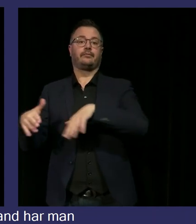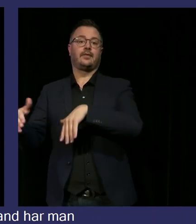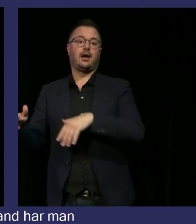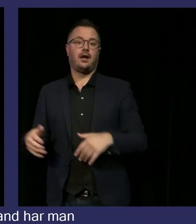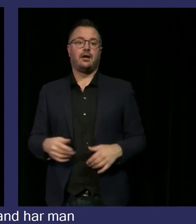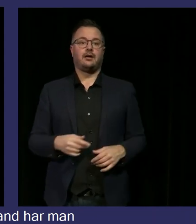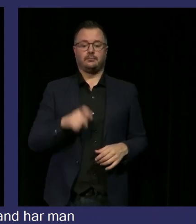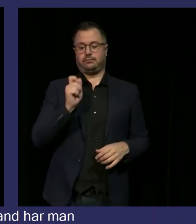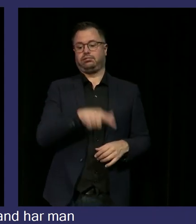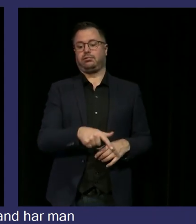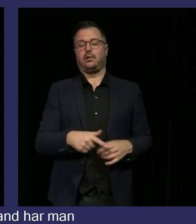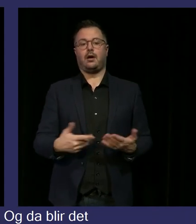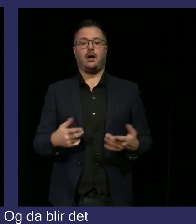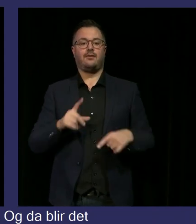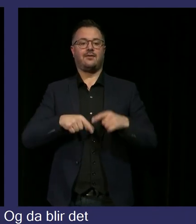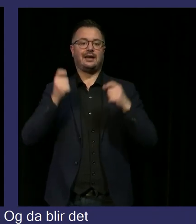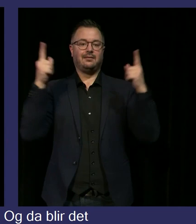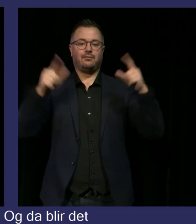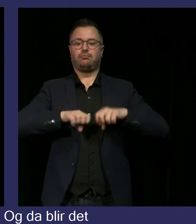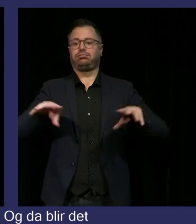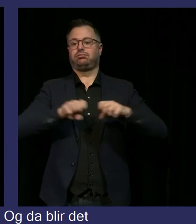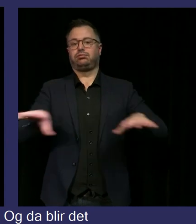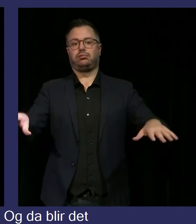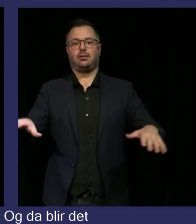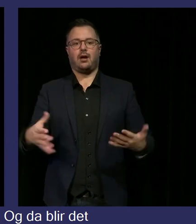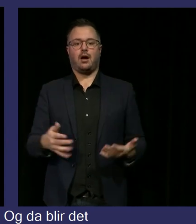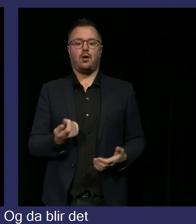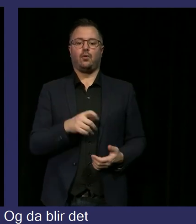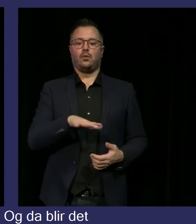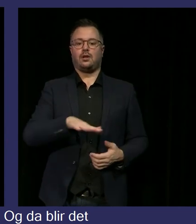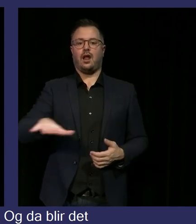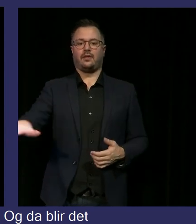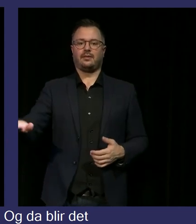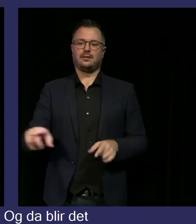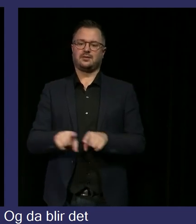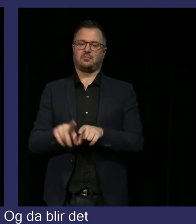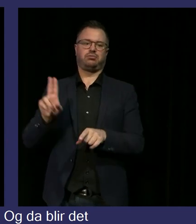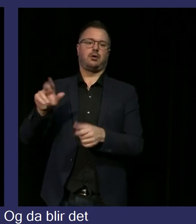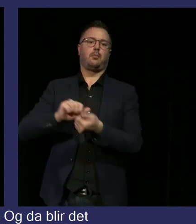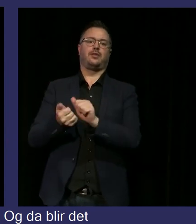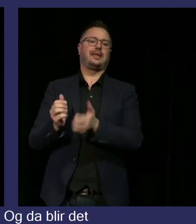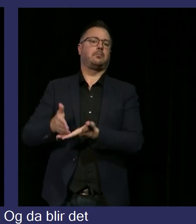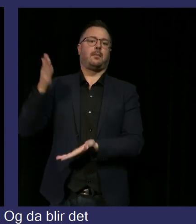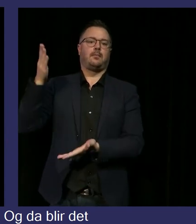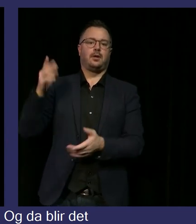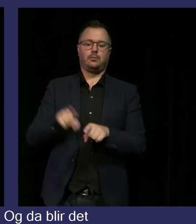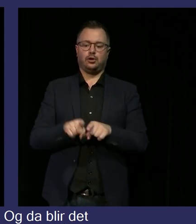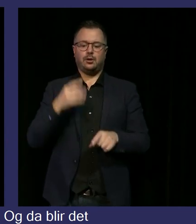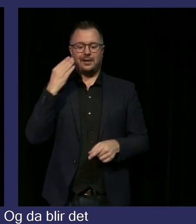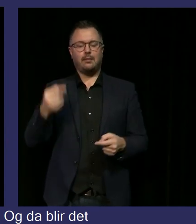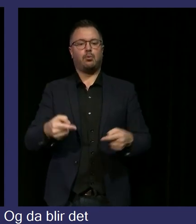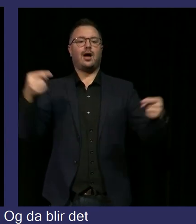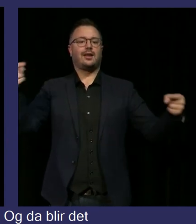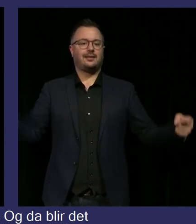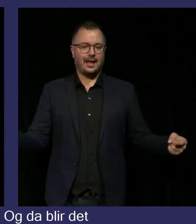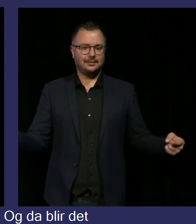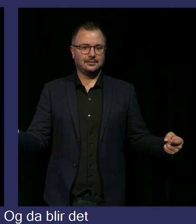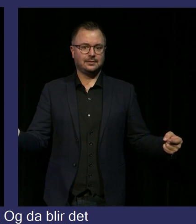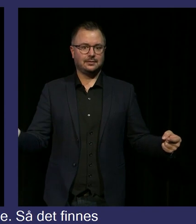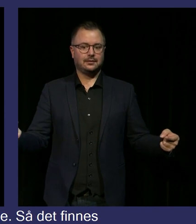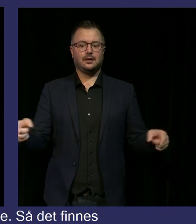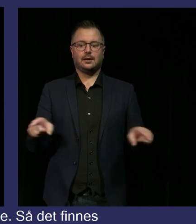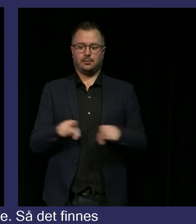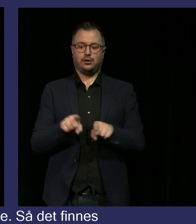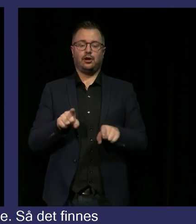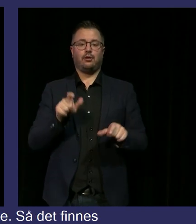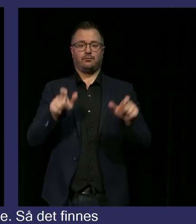bevisst feilinformert, og noen land så har dette blitt ren politikk, og da blir det en sånn polaritet I det som gjør at det blir